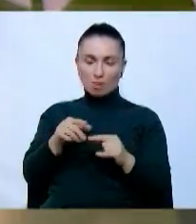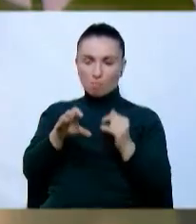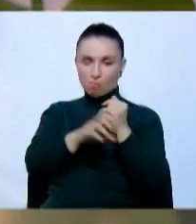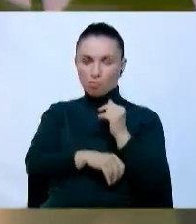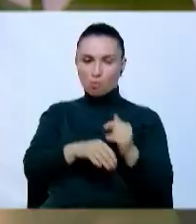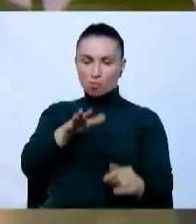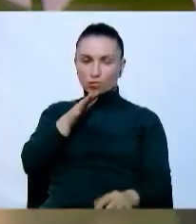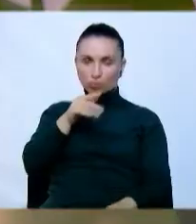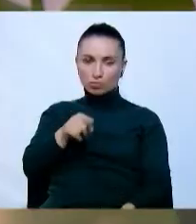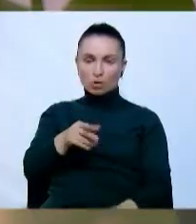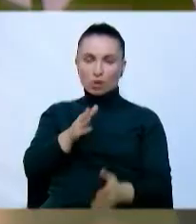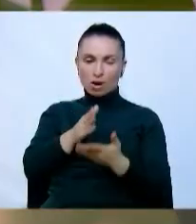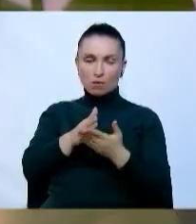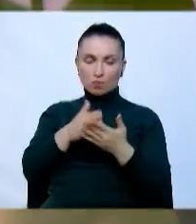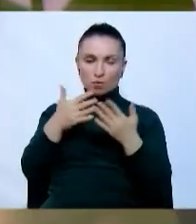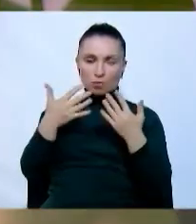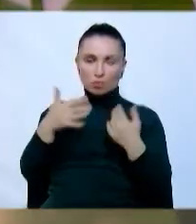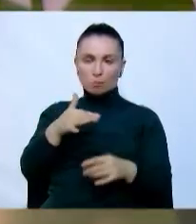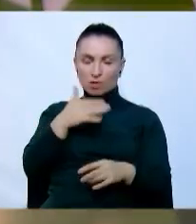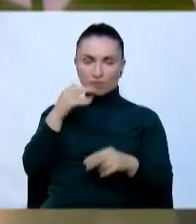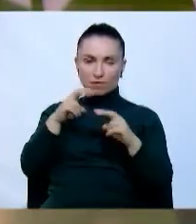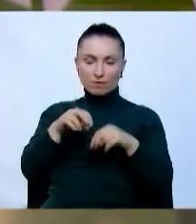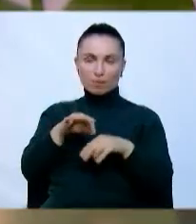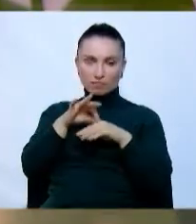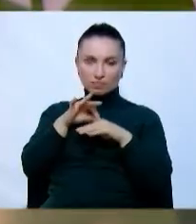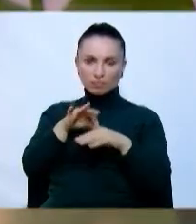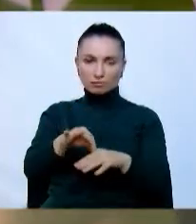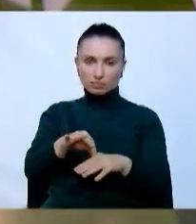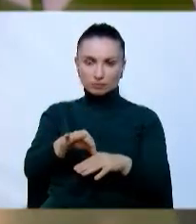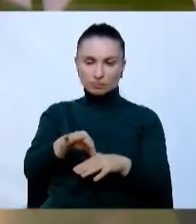დროს არის უკვე საკმაოდ ბევრი კვლევები, რომლებიც